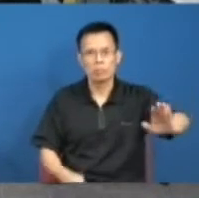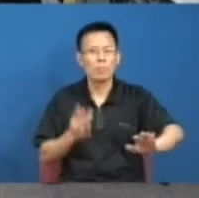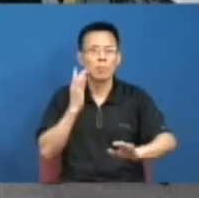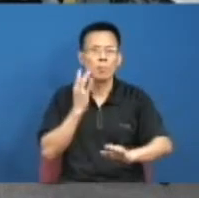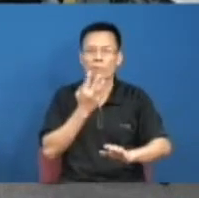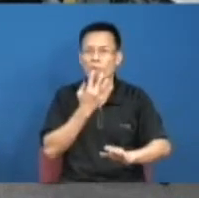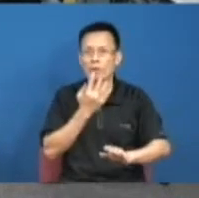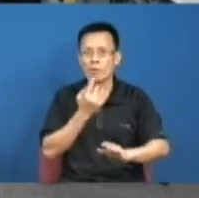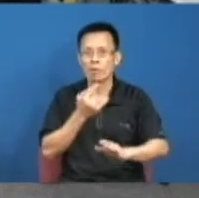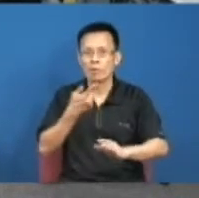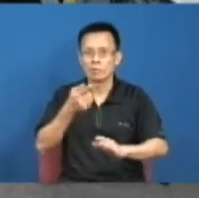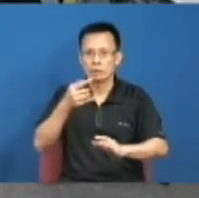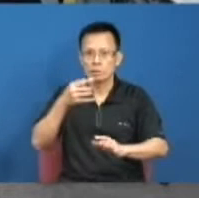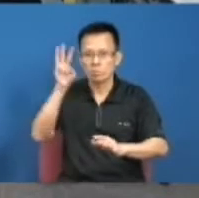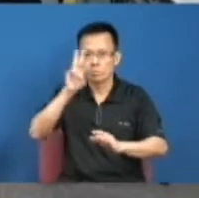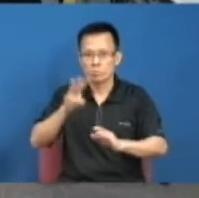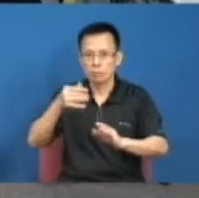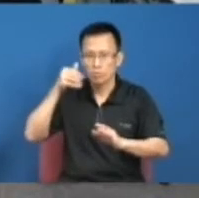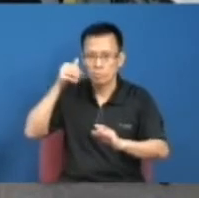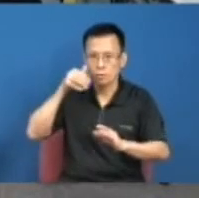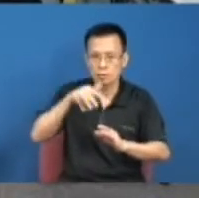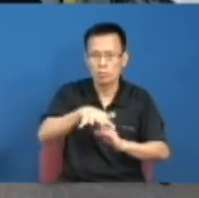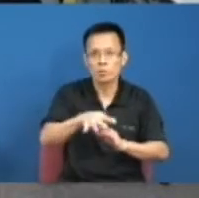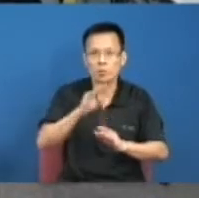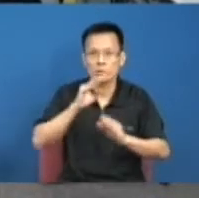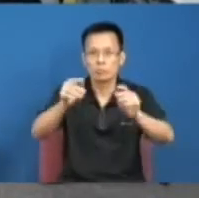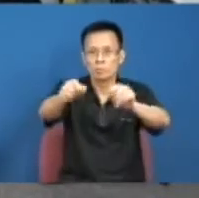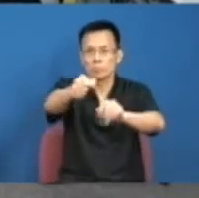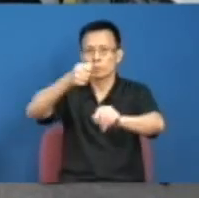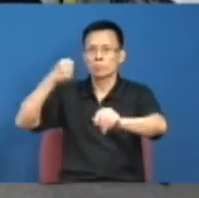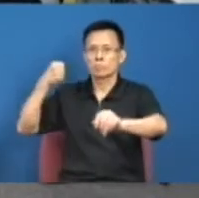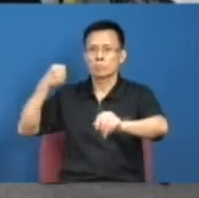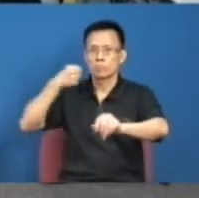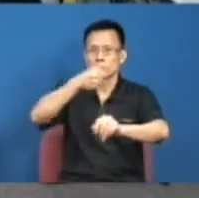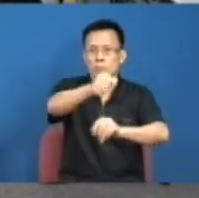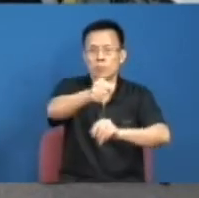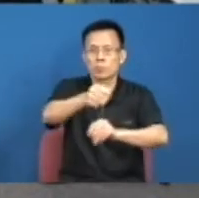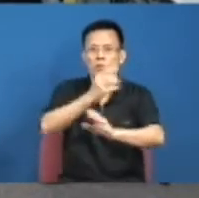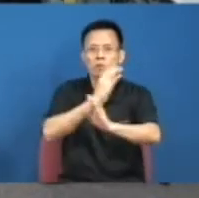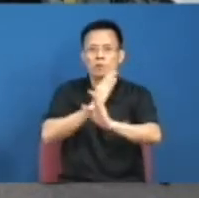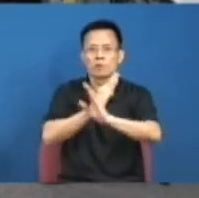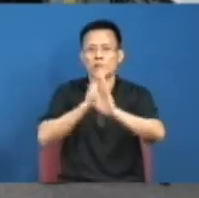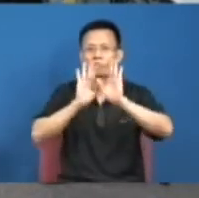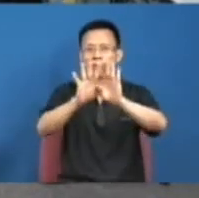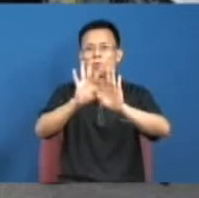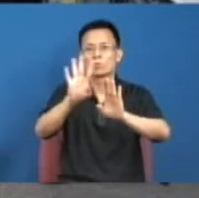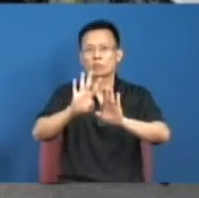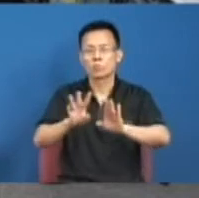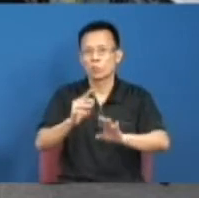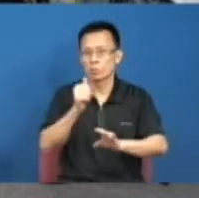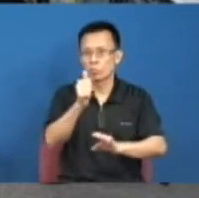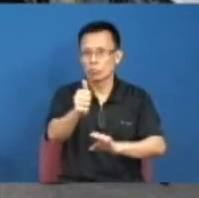水嘅咧，即係比較容易啲咧。如果掩窗或者係撐出嚟嗰啲咧，就比較即係個防水嘅效果又比較好